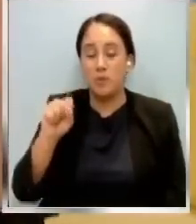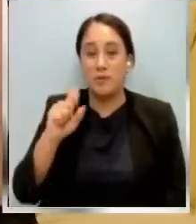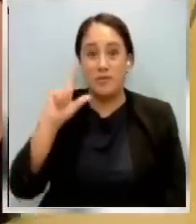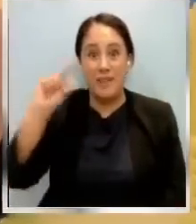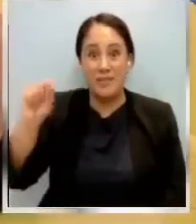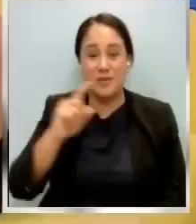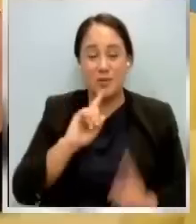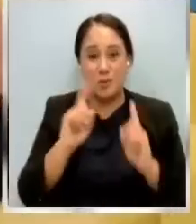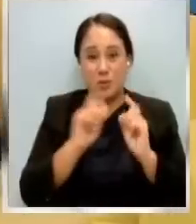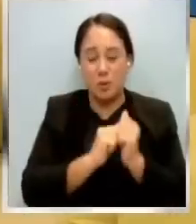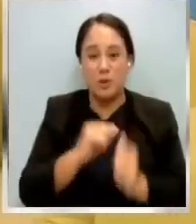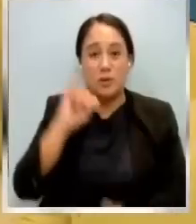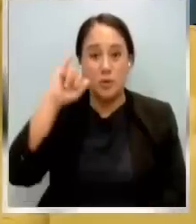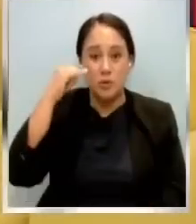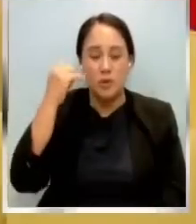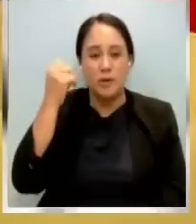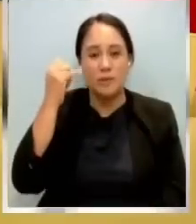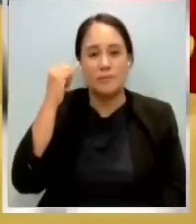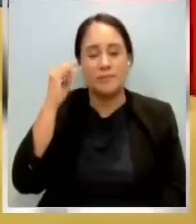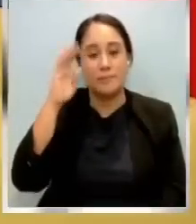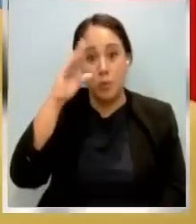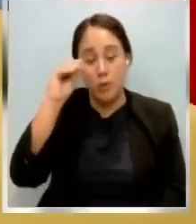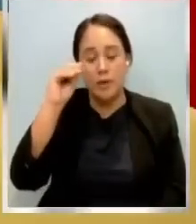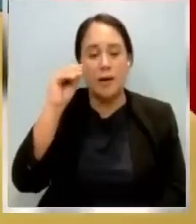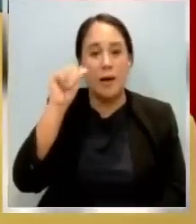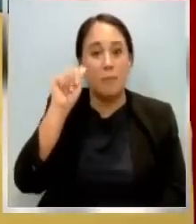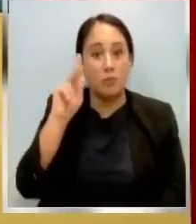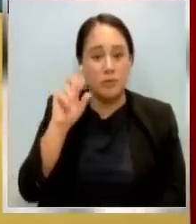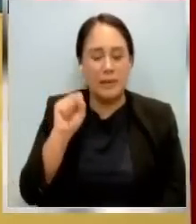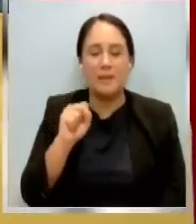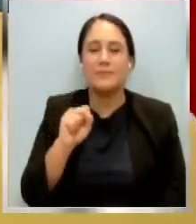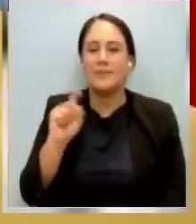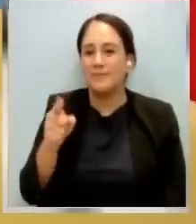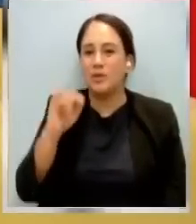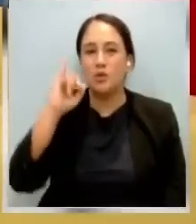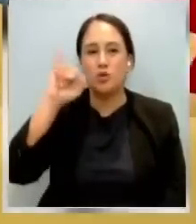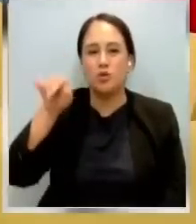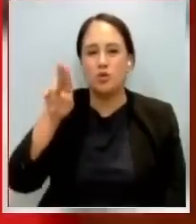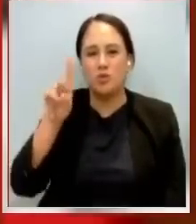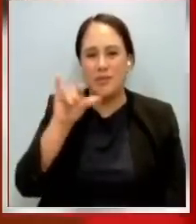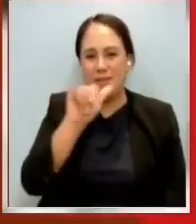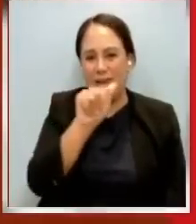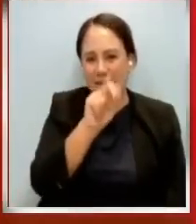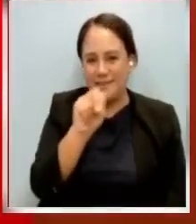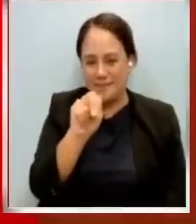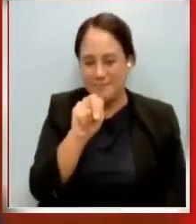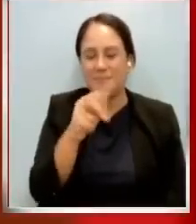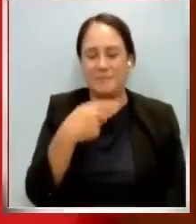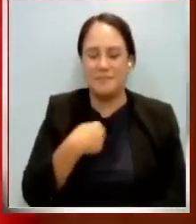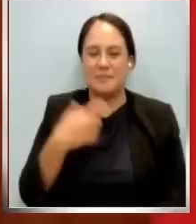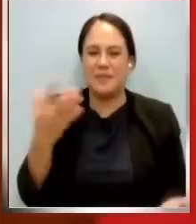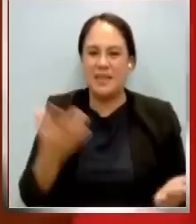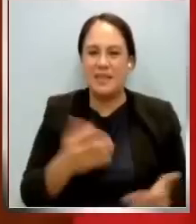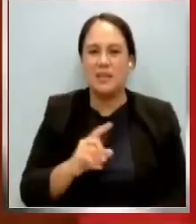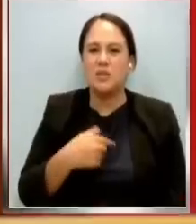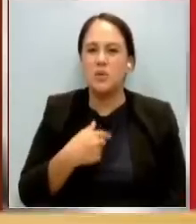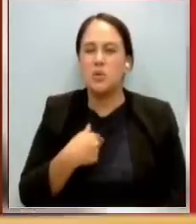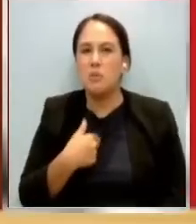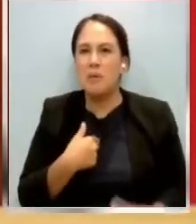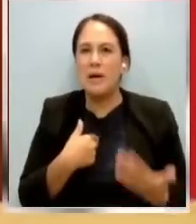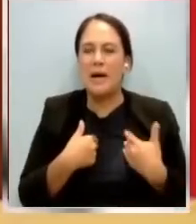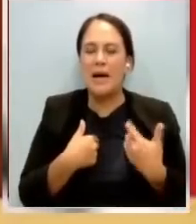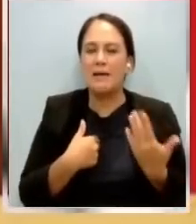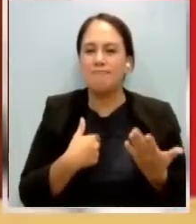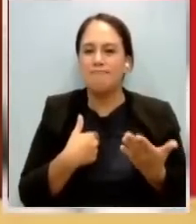than Judian Santos ang special guest ni Tito Boy. Ikinuwento ni Juday ang naging high and low points ng kanyang career sa